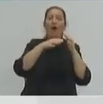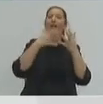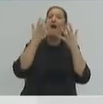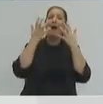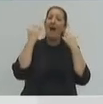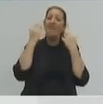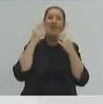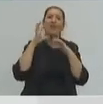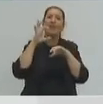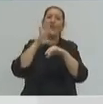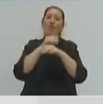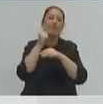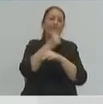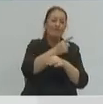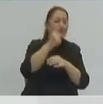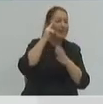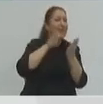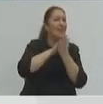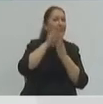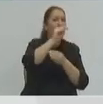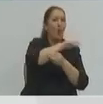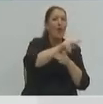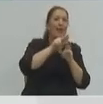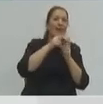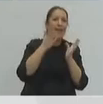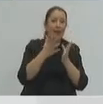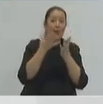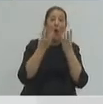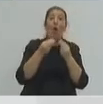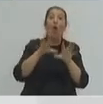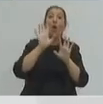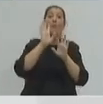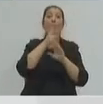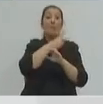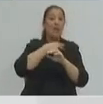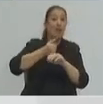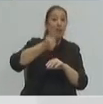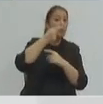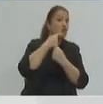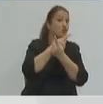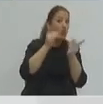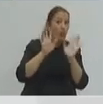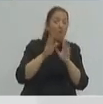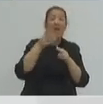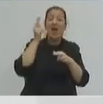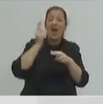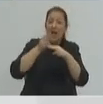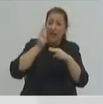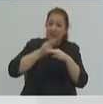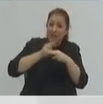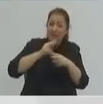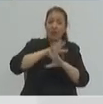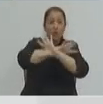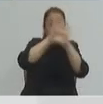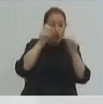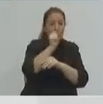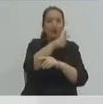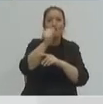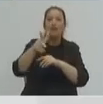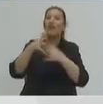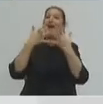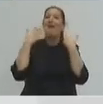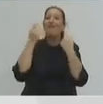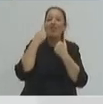rehabilitasyon merkezi olmayan ilçe belediye başkanlarına da sesleniyorum. Acilen tüm ilçelerin hayvan barınaklarını,